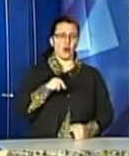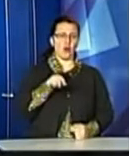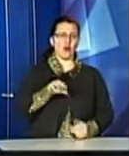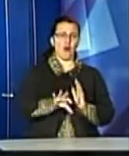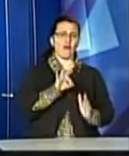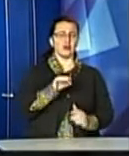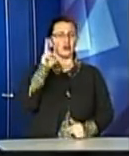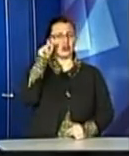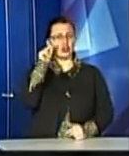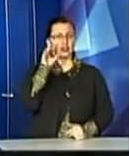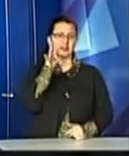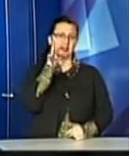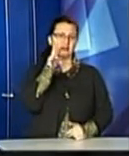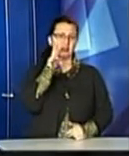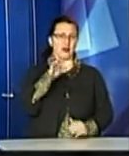центр.